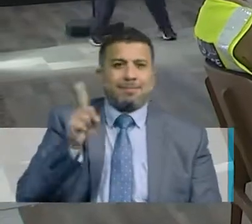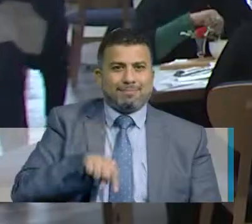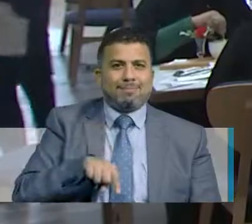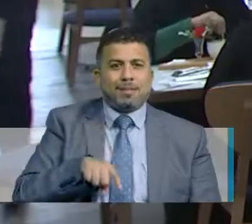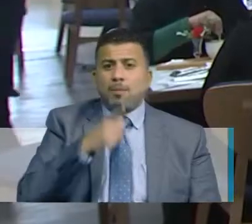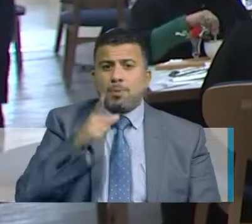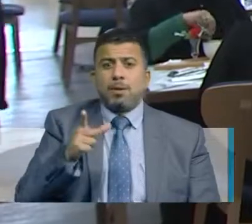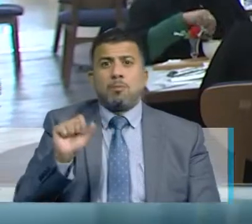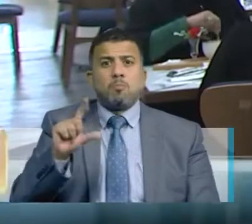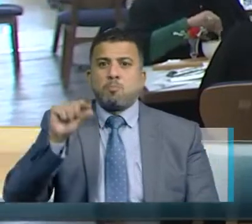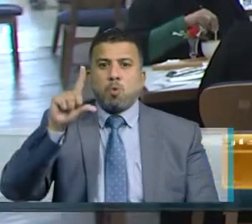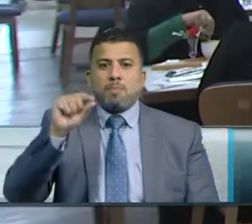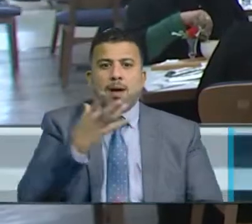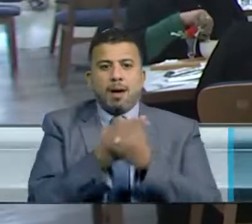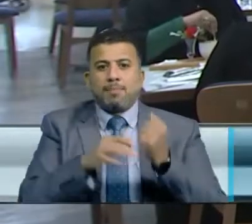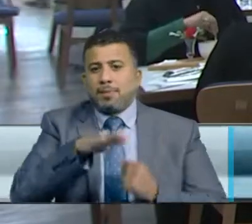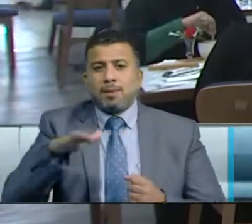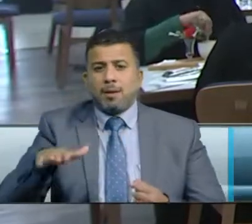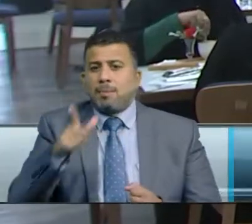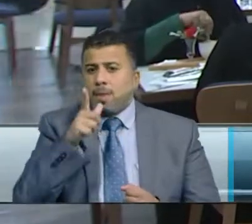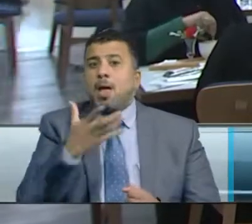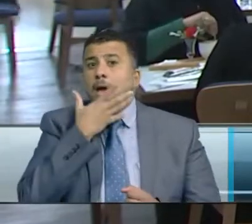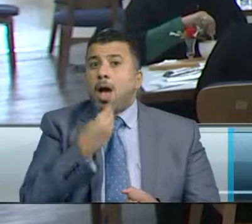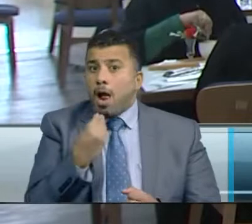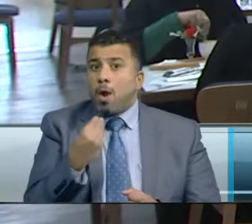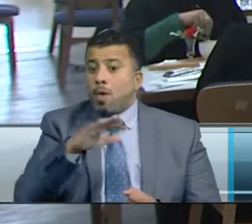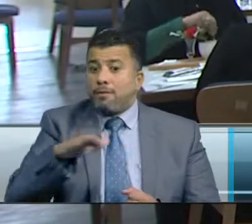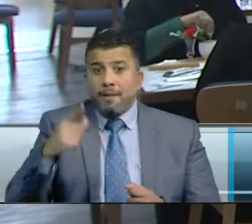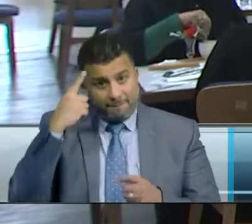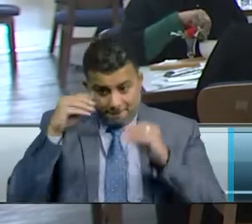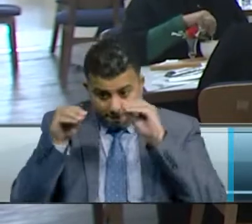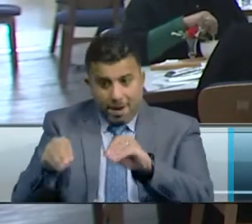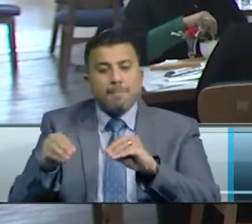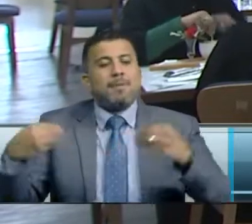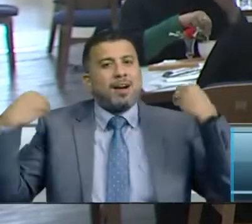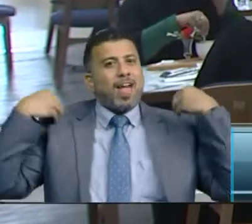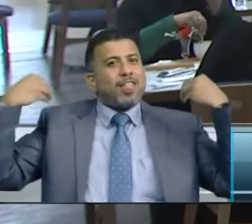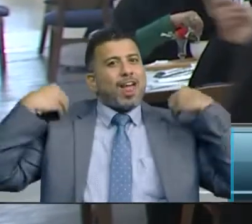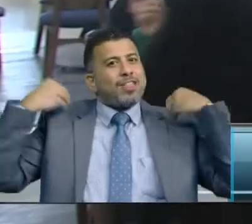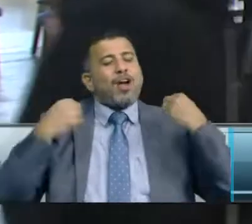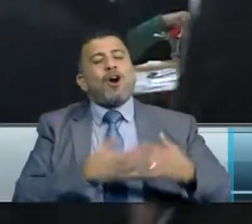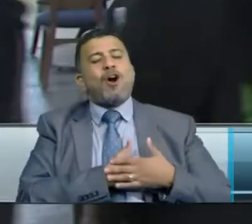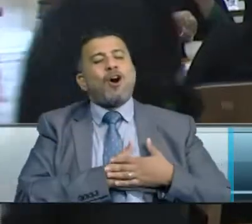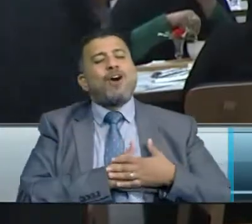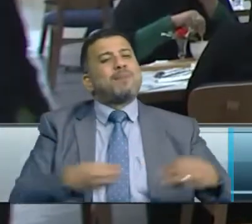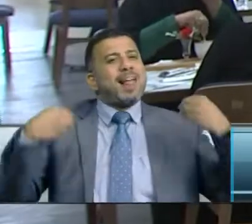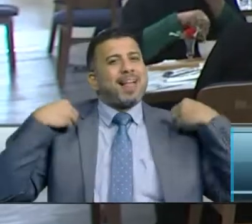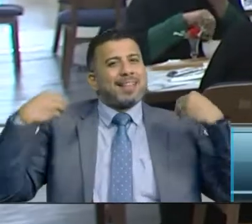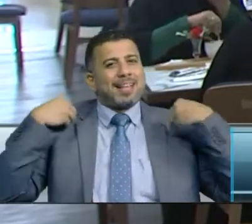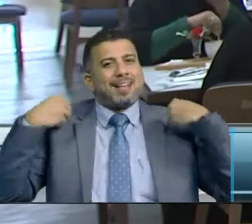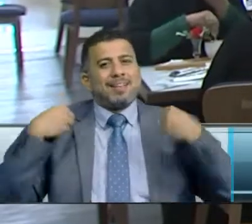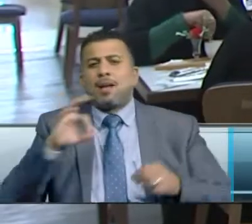جدا مميزة خاصة لأبنائنا الأطفال، حلو أن نغرس من البداية حب الرياضة في أبنائنا الأطفال، كذلك